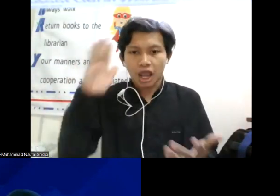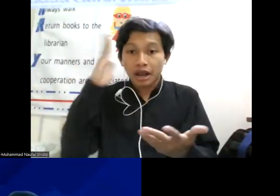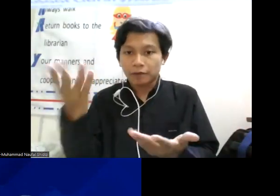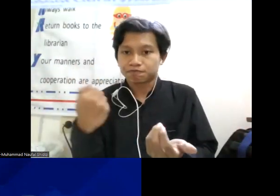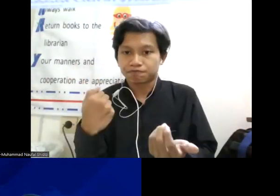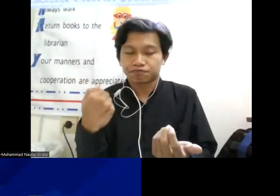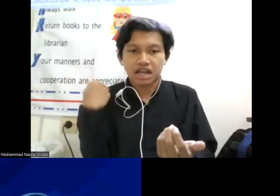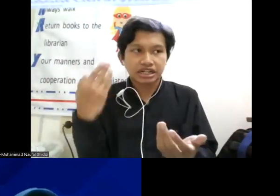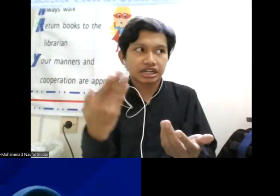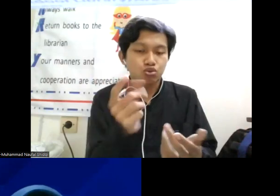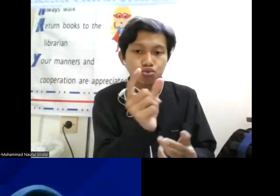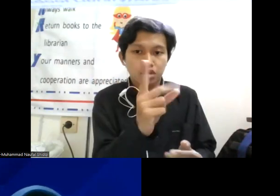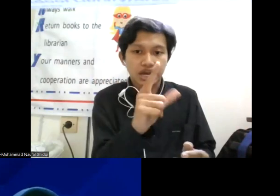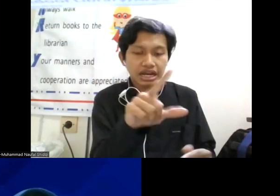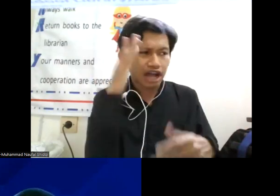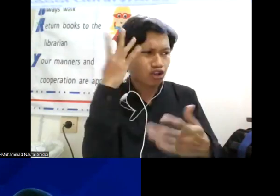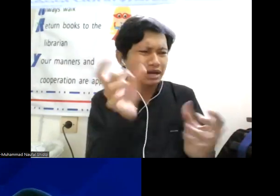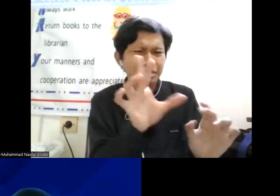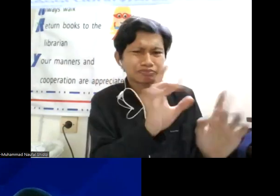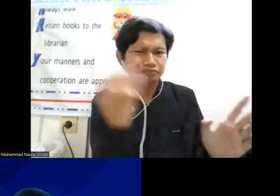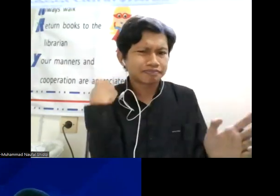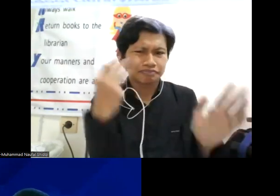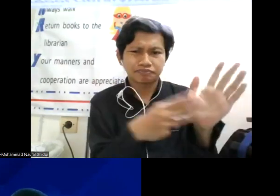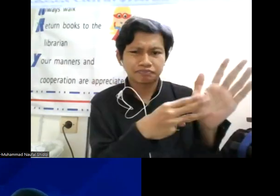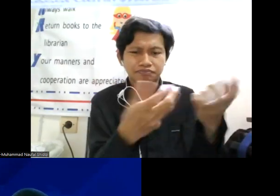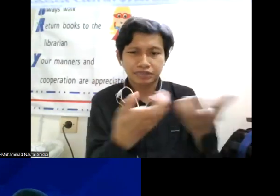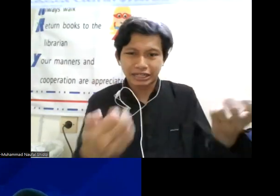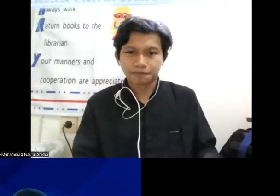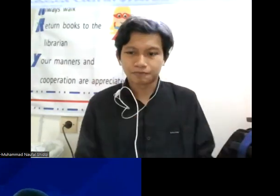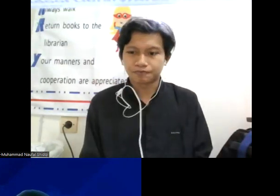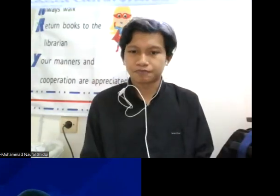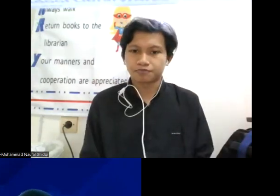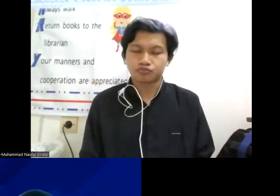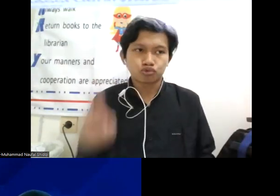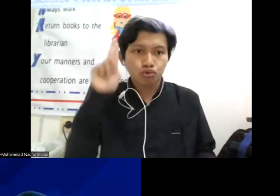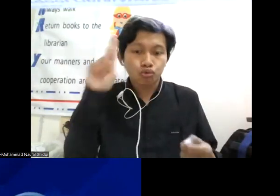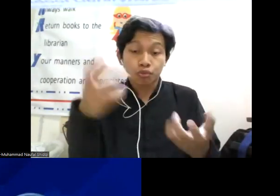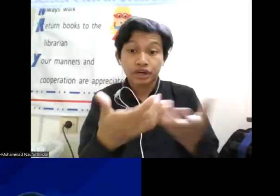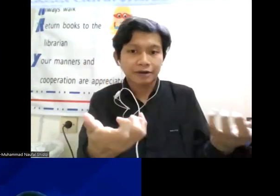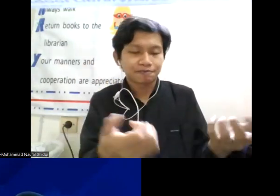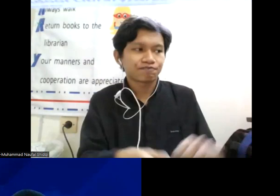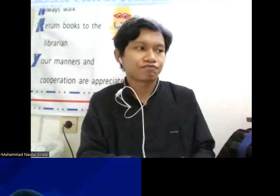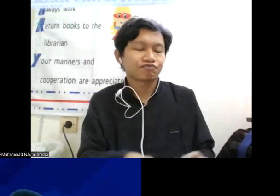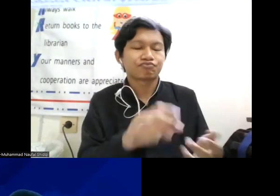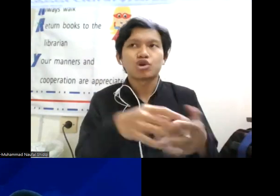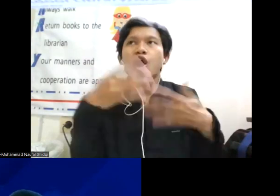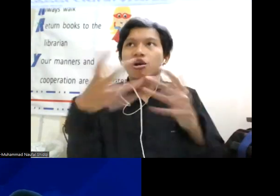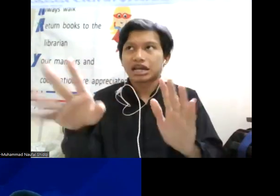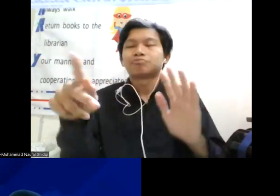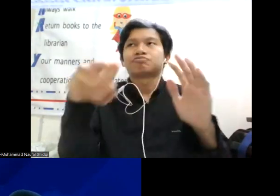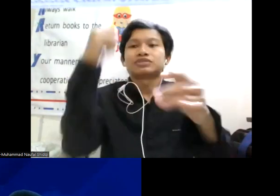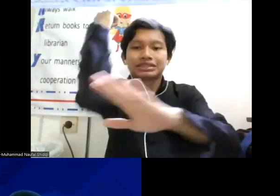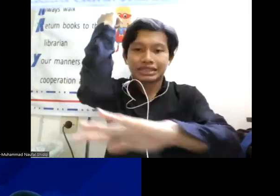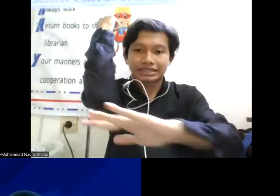url nya untuk perbedaan ini Mungkin emang dari sananya Pak karena